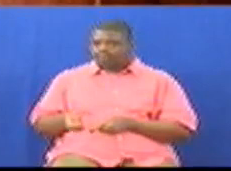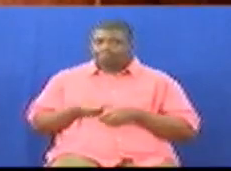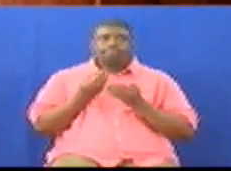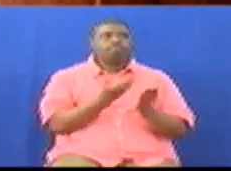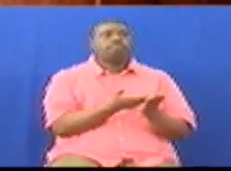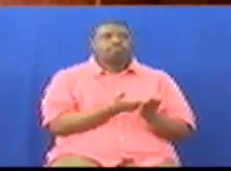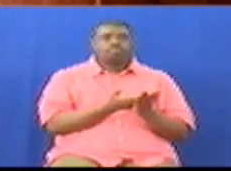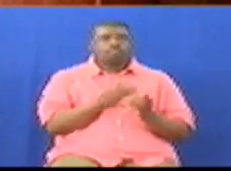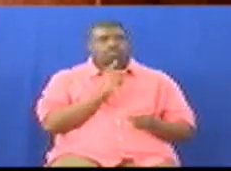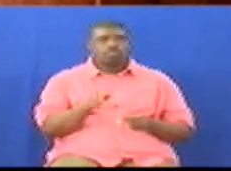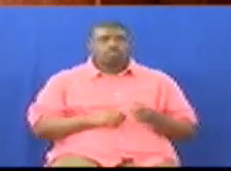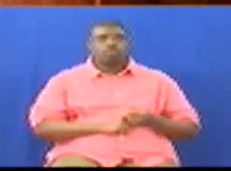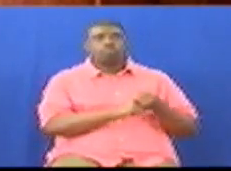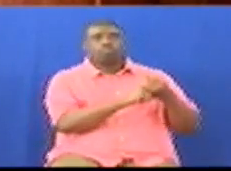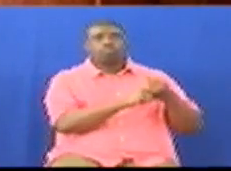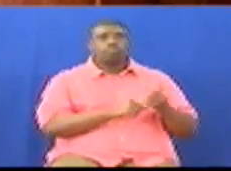mkono hoja.